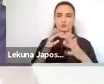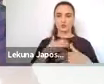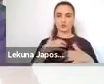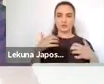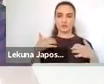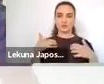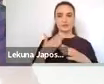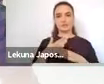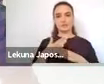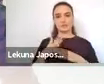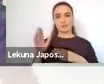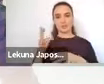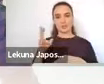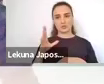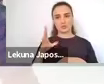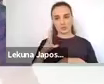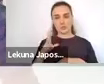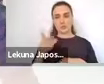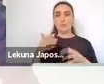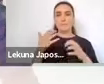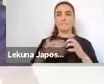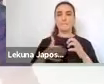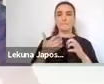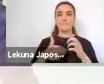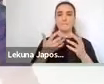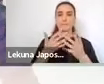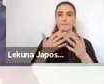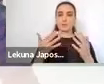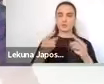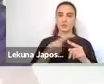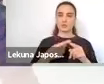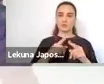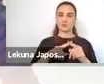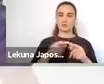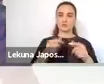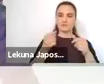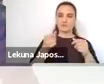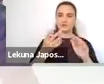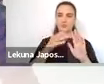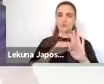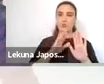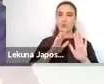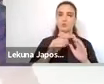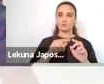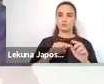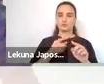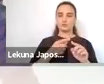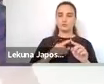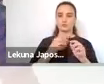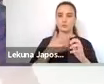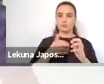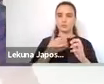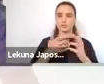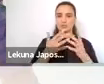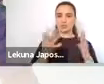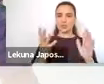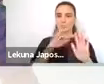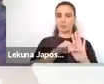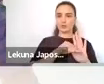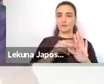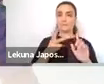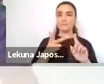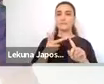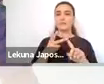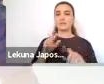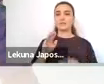ცალკე მოვათავსოთ და ბოსტნეულში მხოლოდ ამისა ქვაბში, ასე ვთქვათ, მხოლოდ ბოსტნეული მოვათავსოთ. და მესამე ტიპის, ანუ ეს